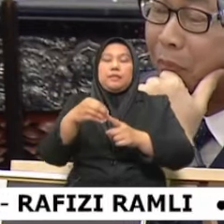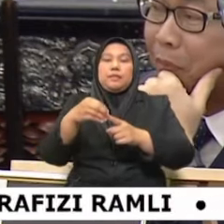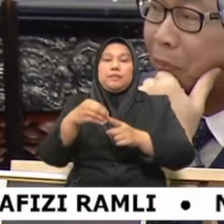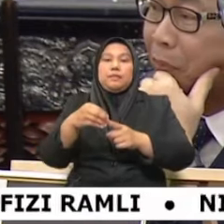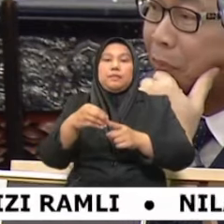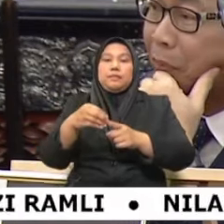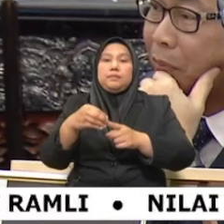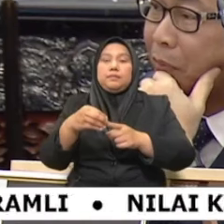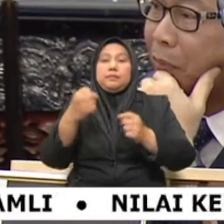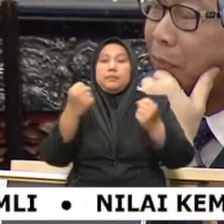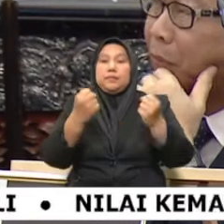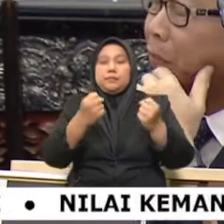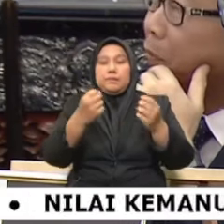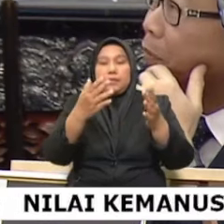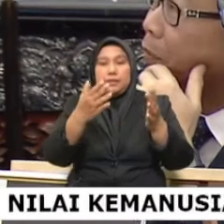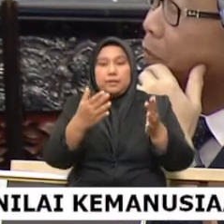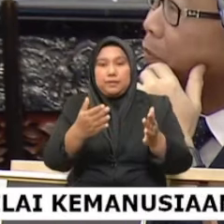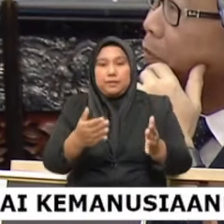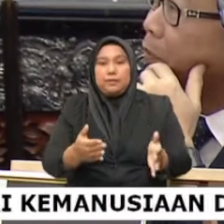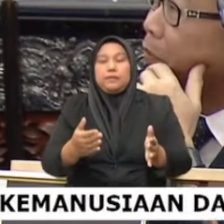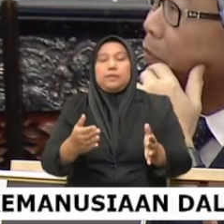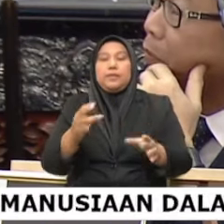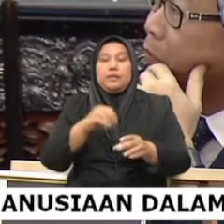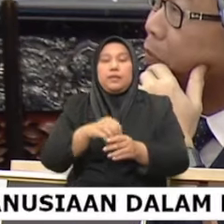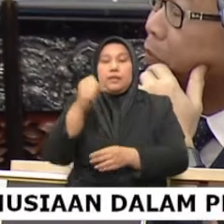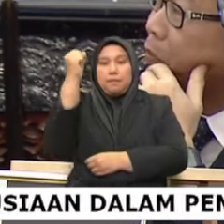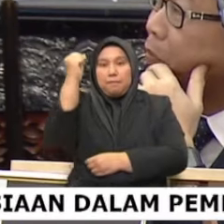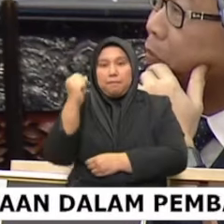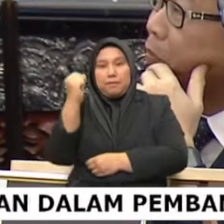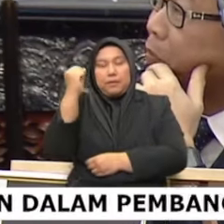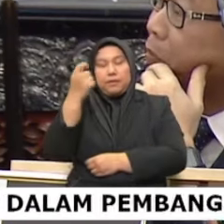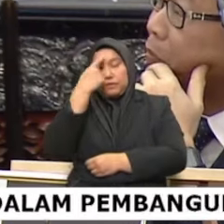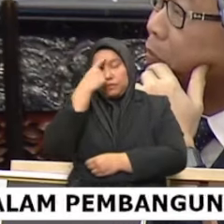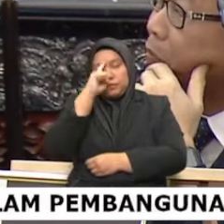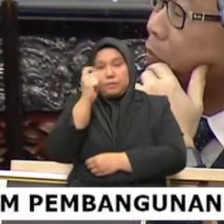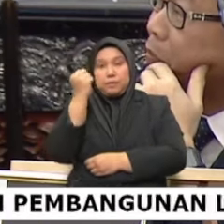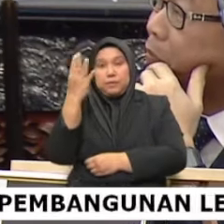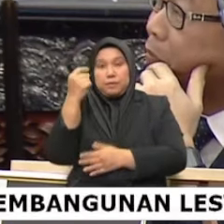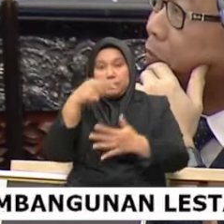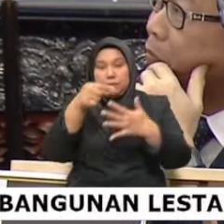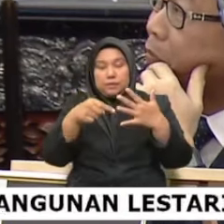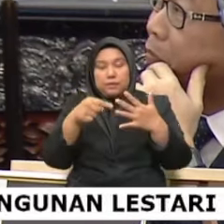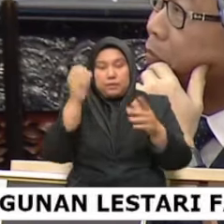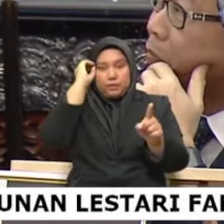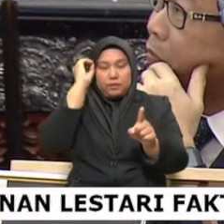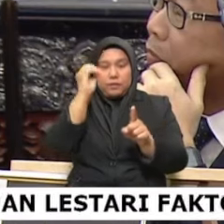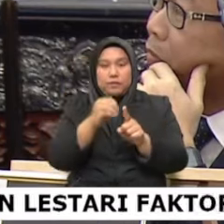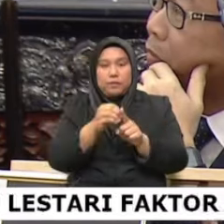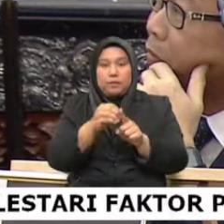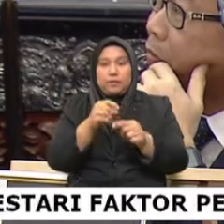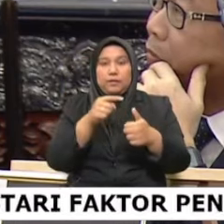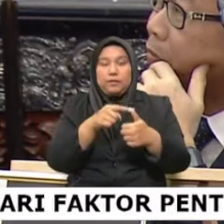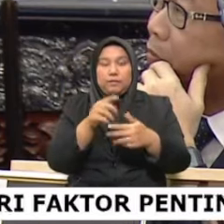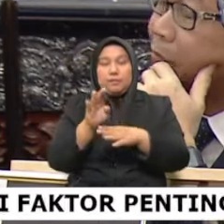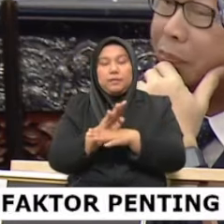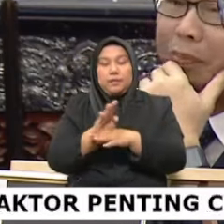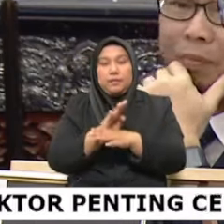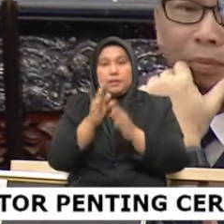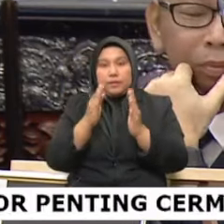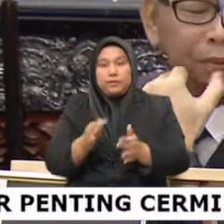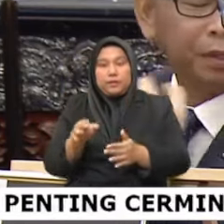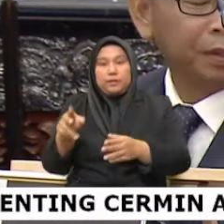di dalam bas persiaran bagi beberapa tujuan. Pengusaha pelancongan boleh memohon pengecualian